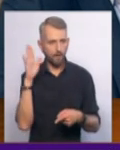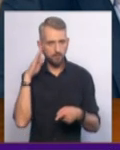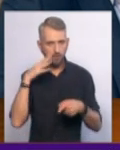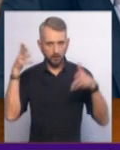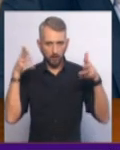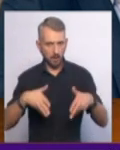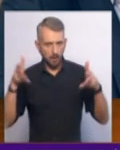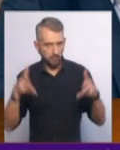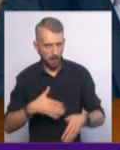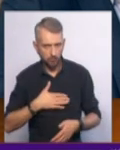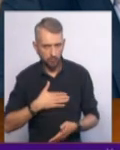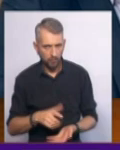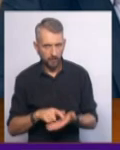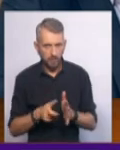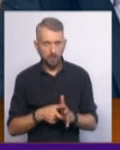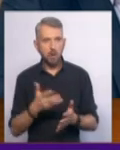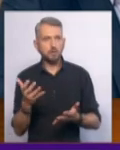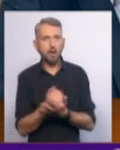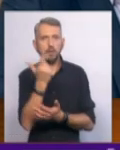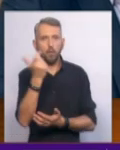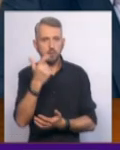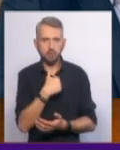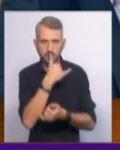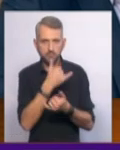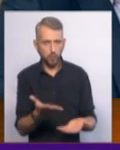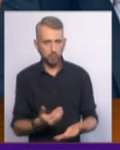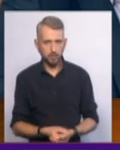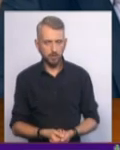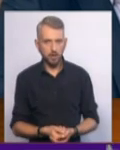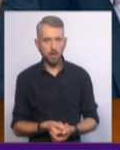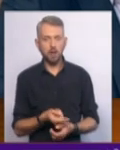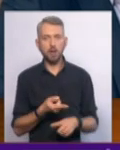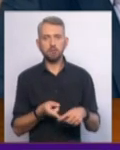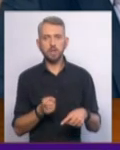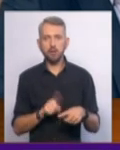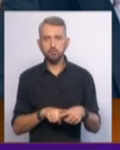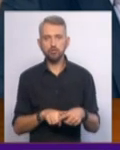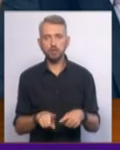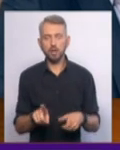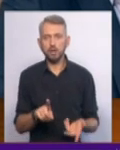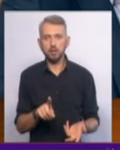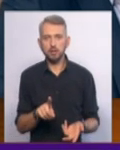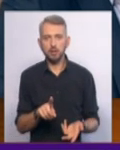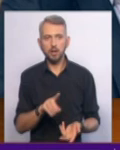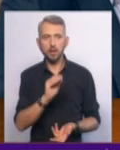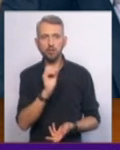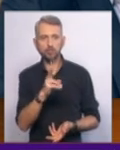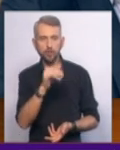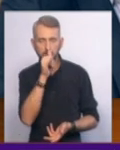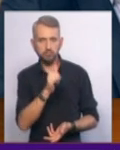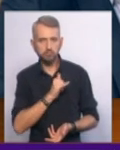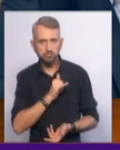затопляють. И найти хозяина я не могу, потому что ЖЕК не